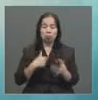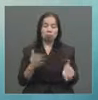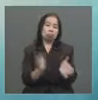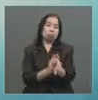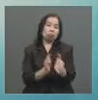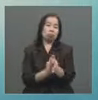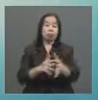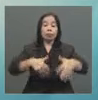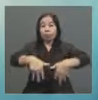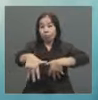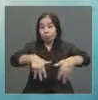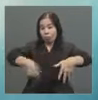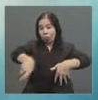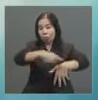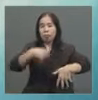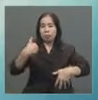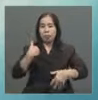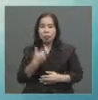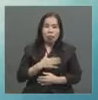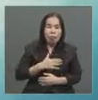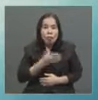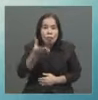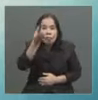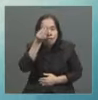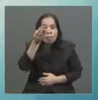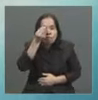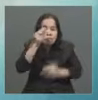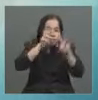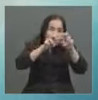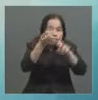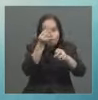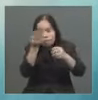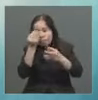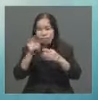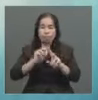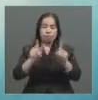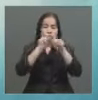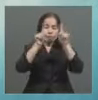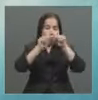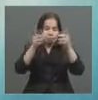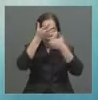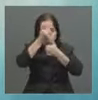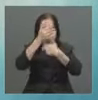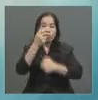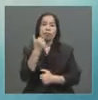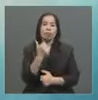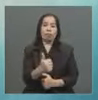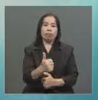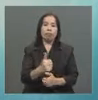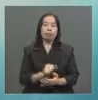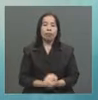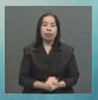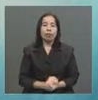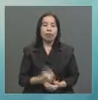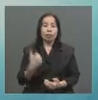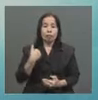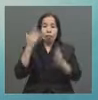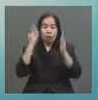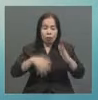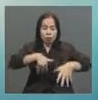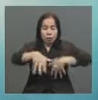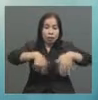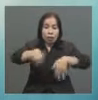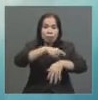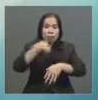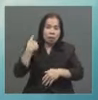ชาชนว่าตอนนี้มีความตื่นตัวการรับรู้ข้อมูลข่าวสารเพิ่มขึ้นนะครับหลายคนรับฟัง